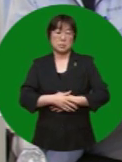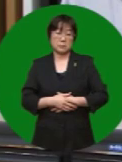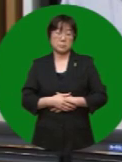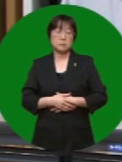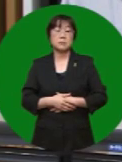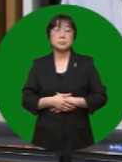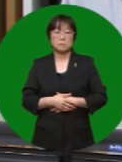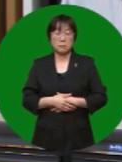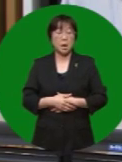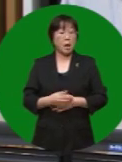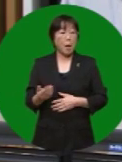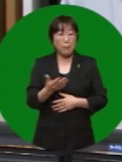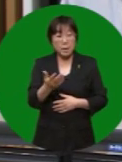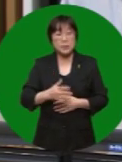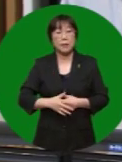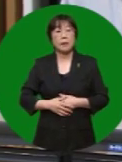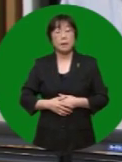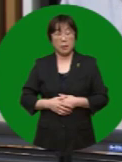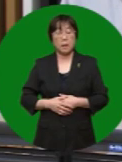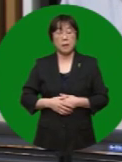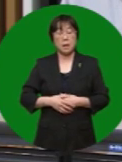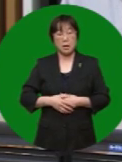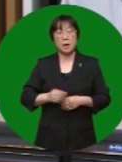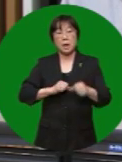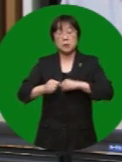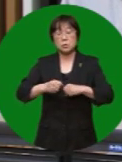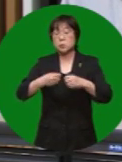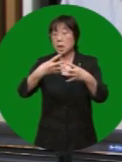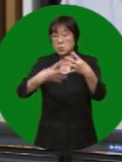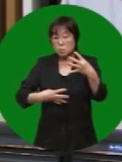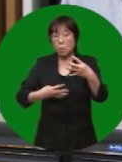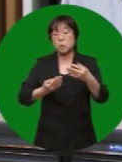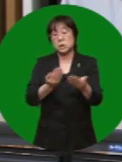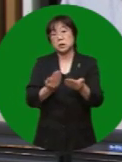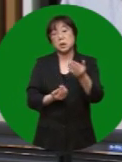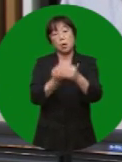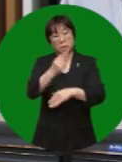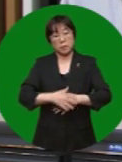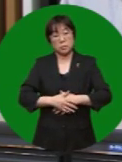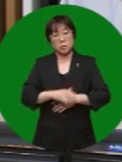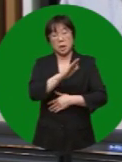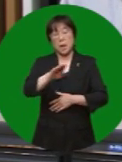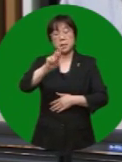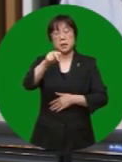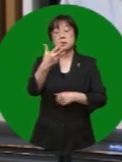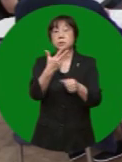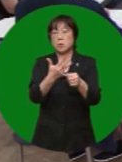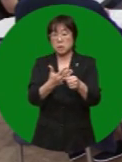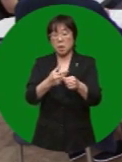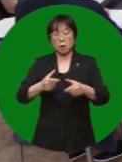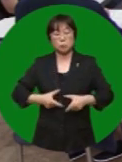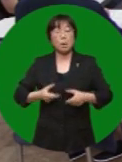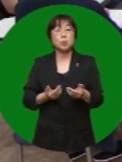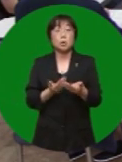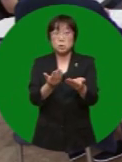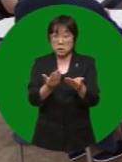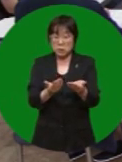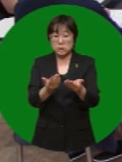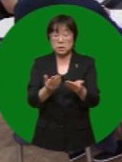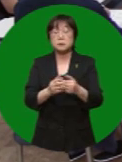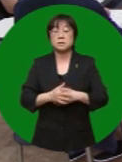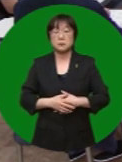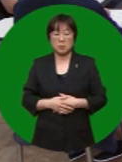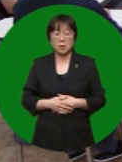してまさかの活断層型地震が起こる平成28年熊本地震ということ